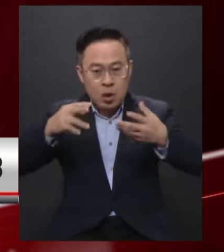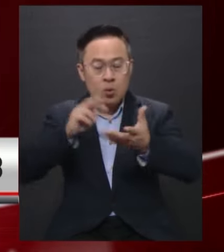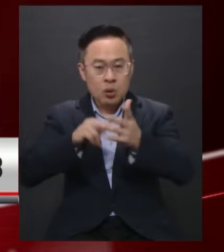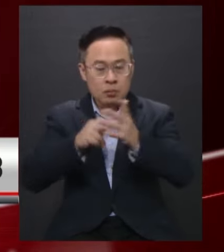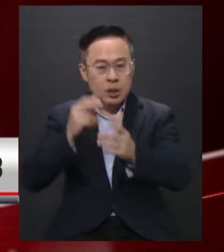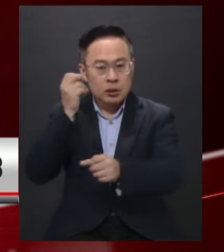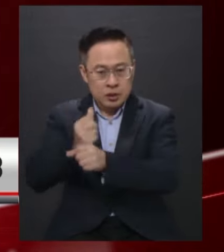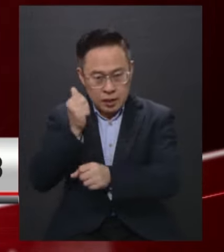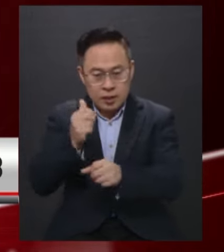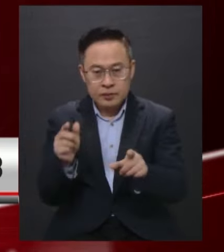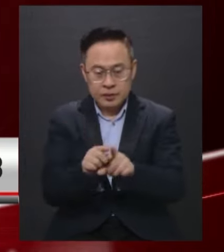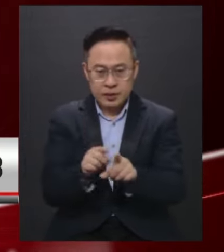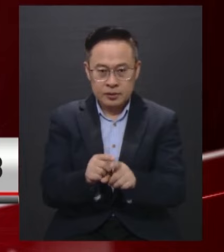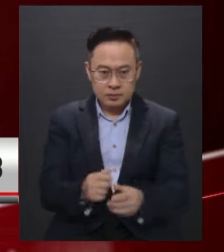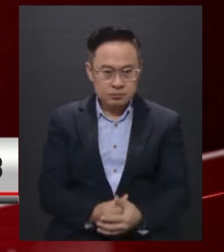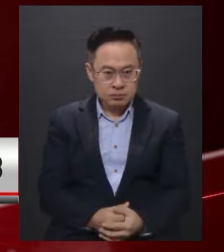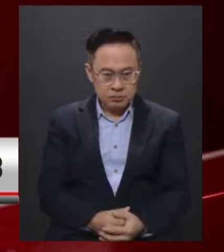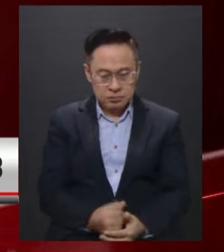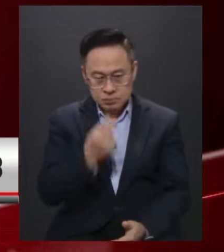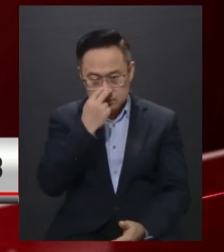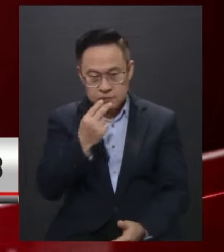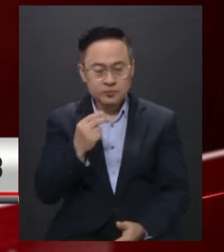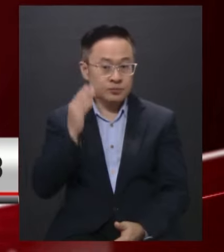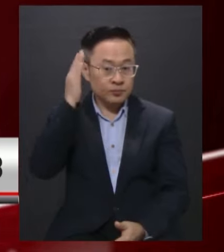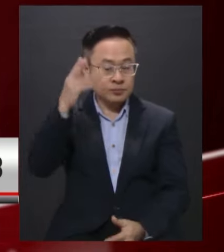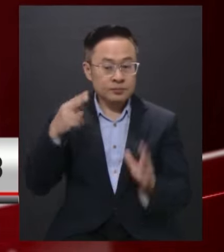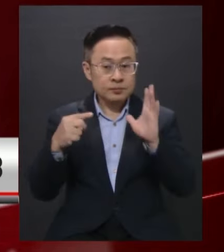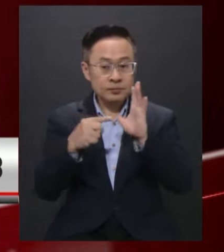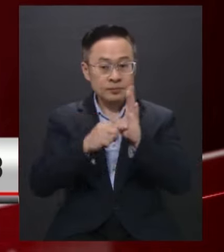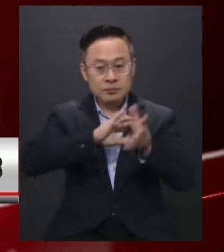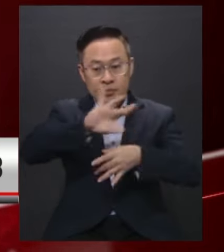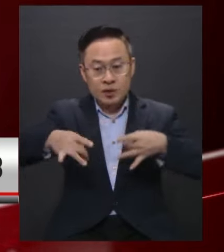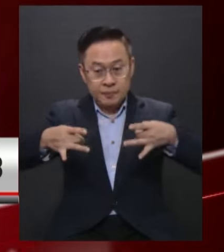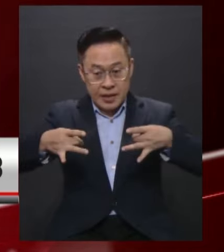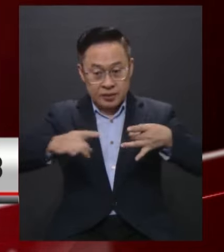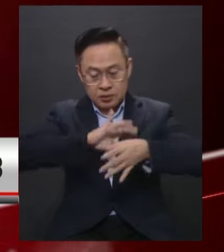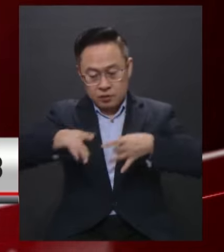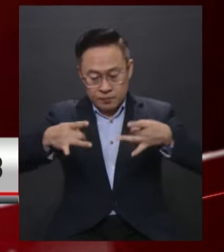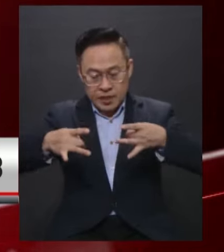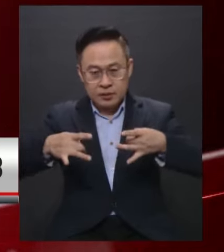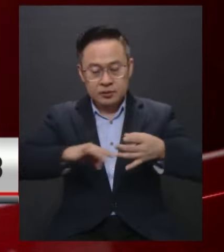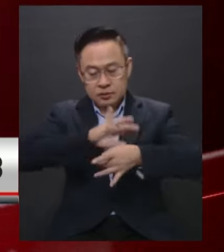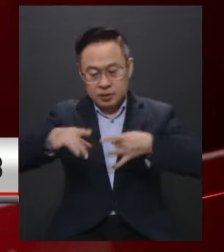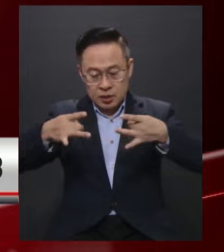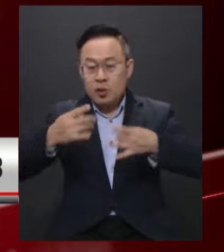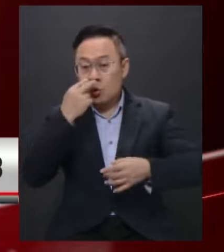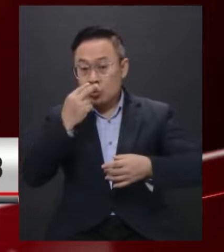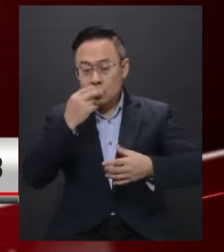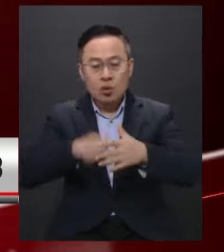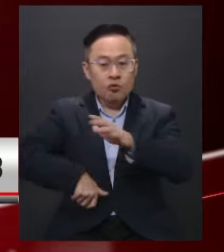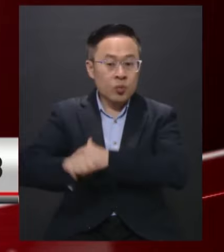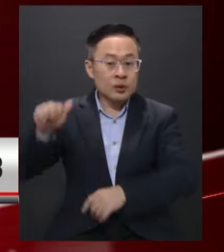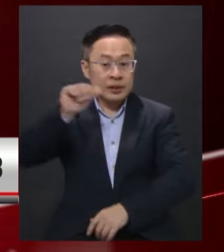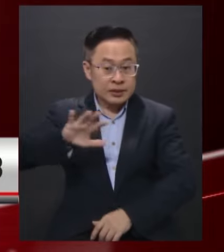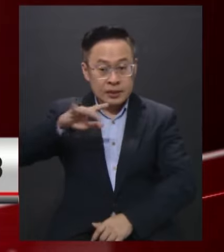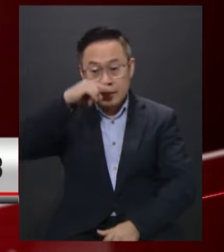ทินของคุณในโทรศัพท์มือถือในแท็บเล็ตนะคะนัดต่อไปของทีมชาติไทยในรอบ16ทีมสุดท้ายศึกฟุตบอลเอเชียน